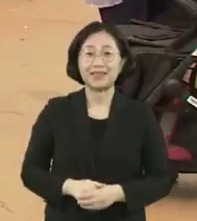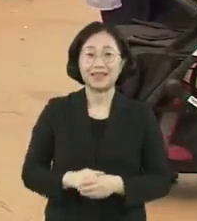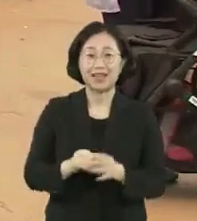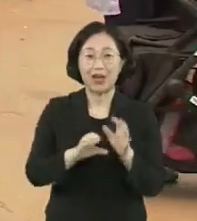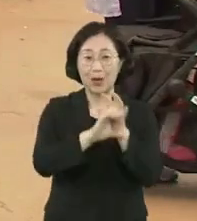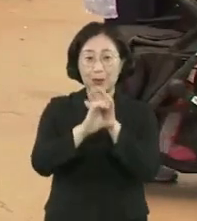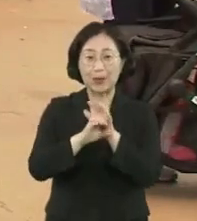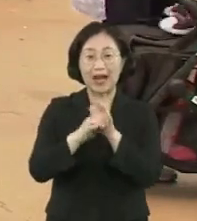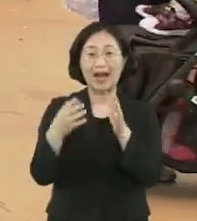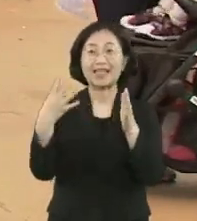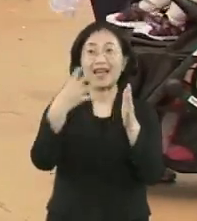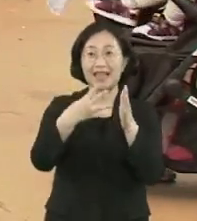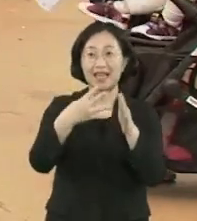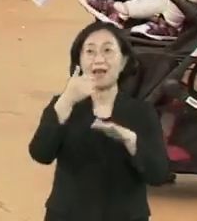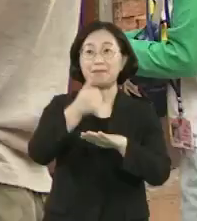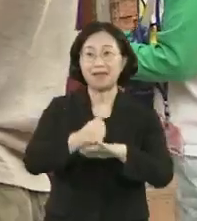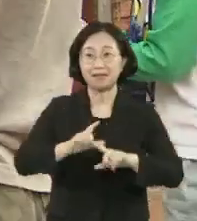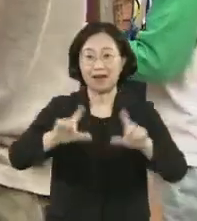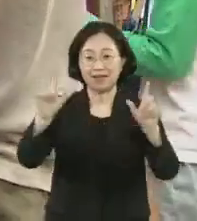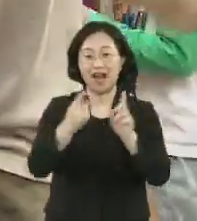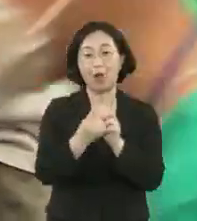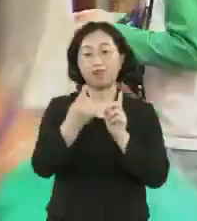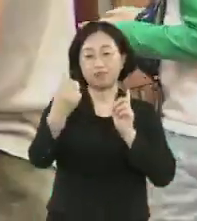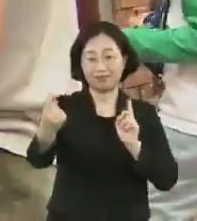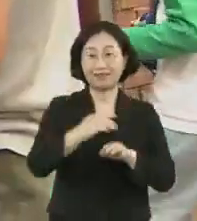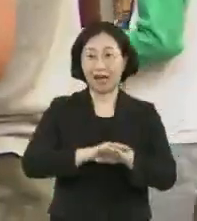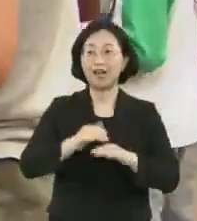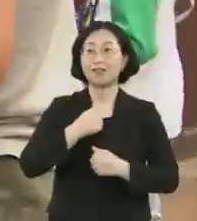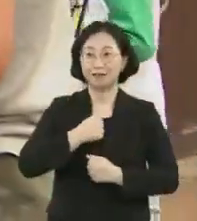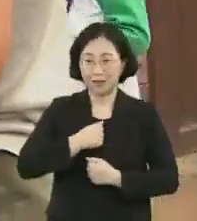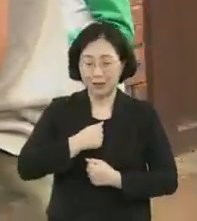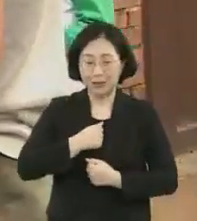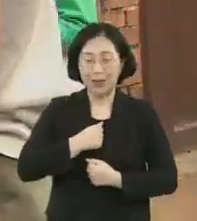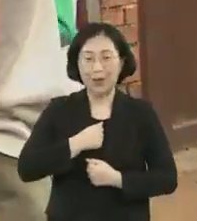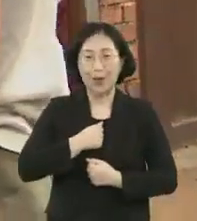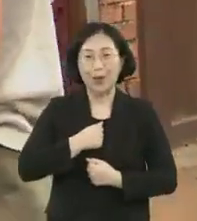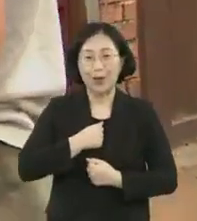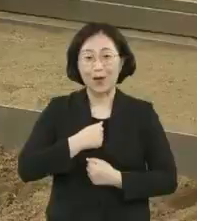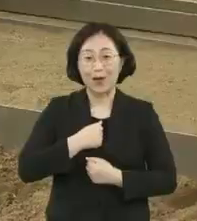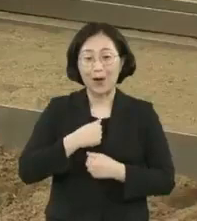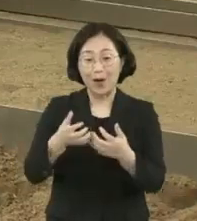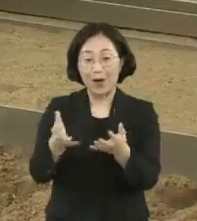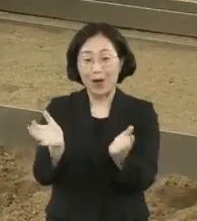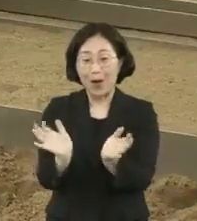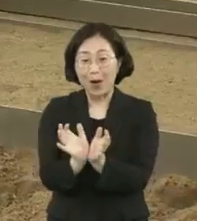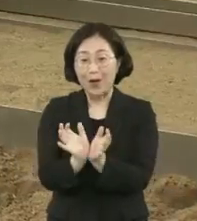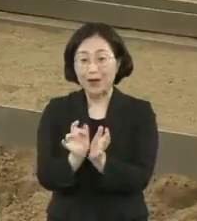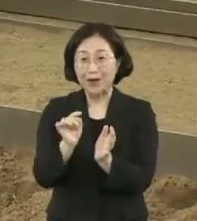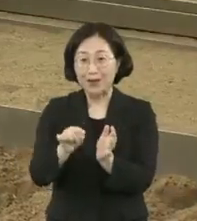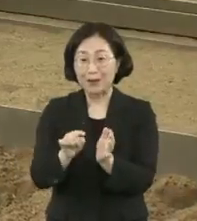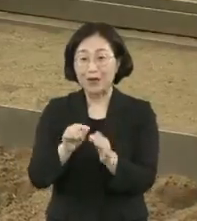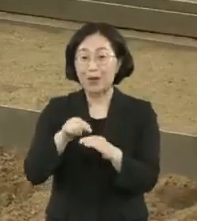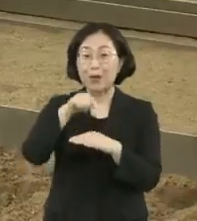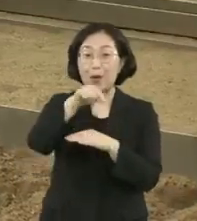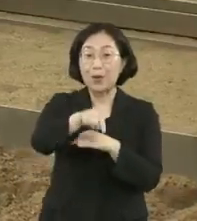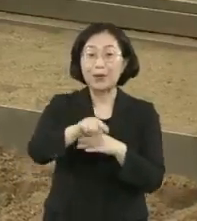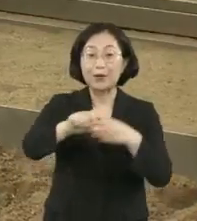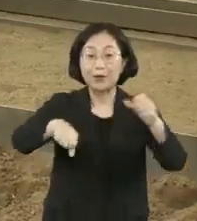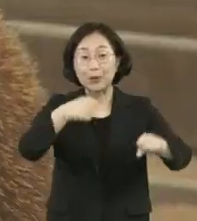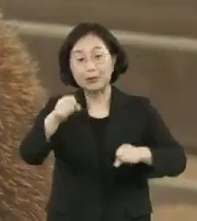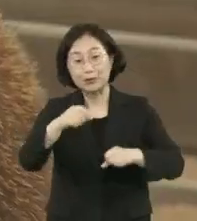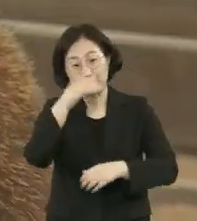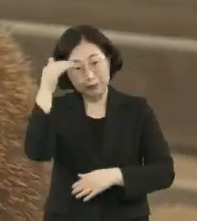코로나 4단계 마지막 날 거리 두기를 지키며 오랜만에 우리 밖으로 나온 동물들을 구경하며 신나는